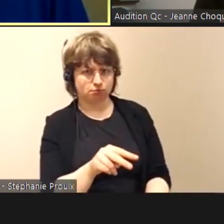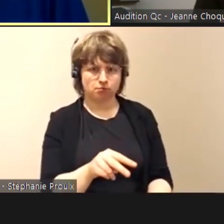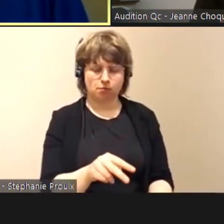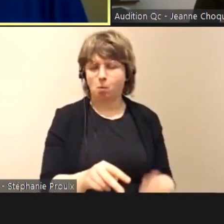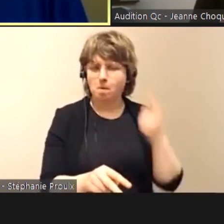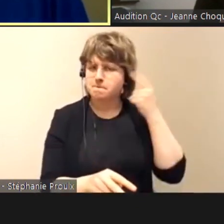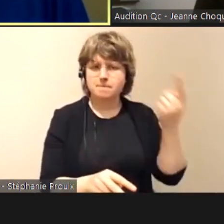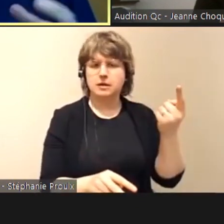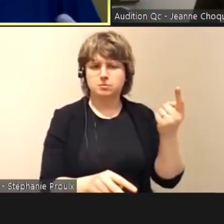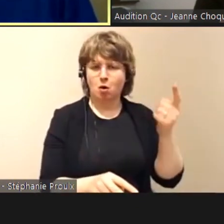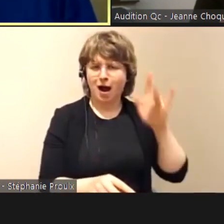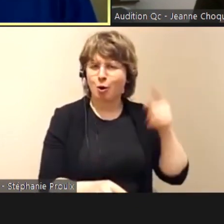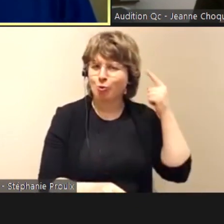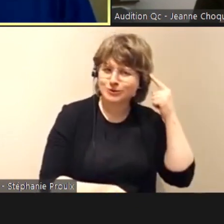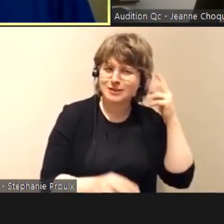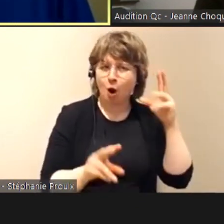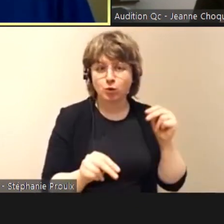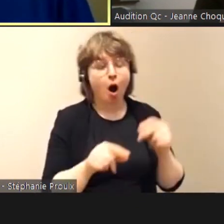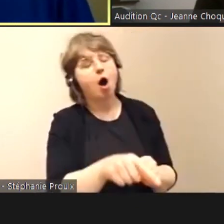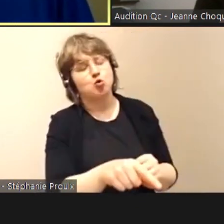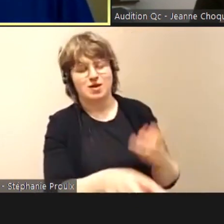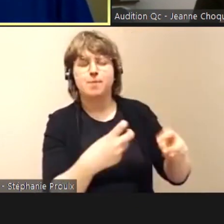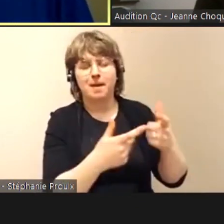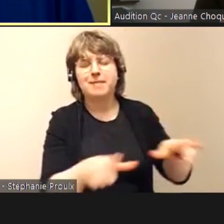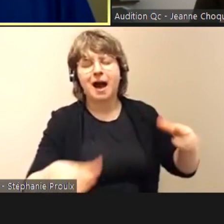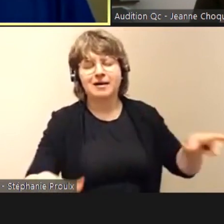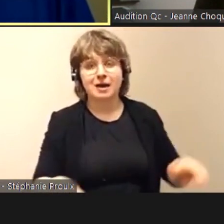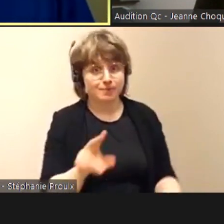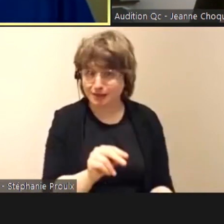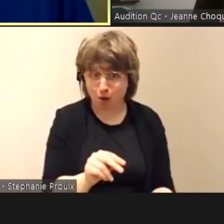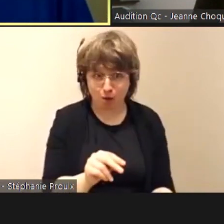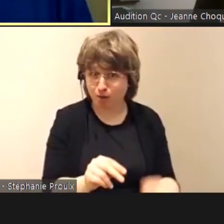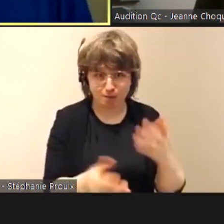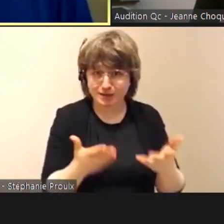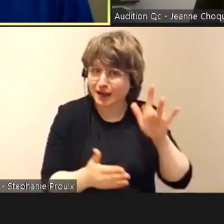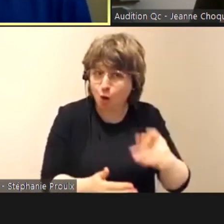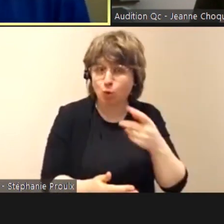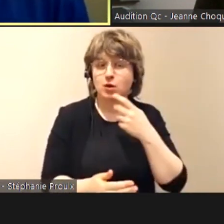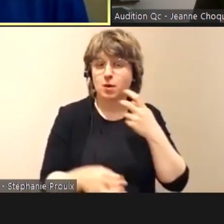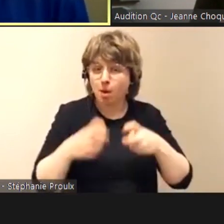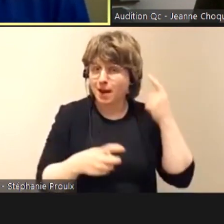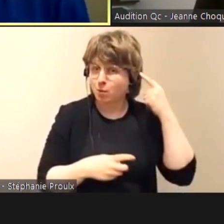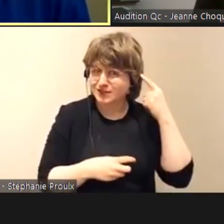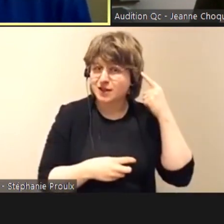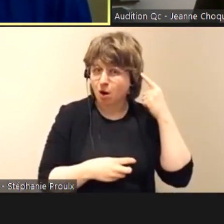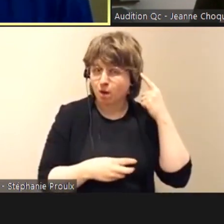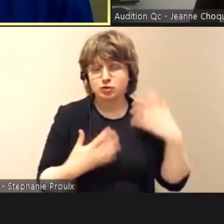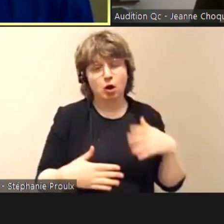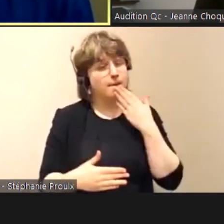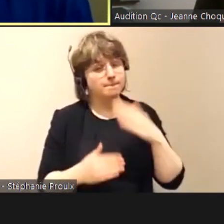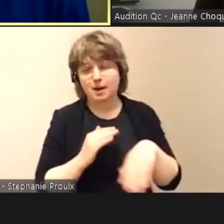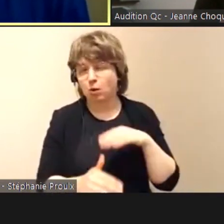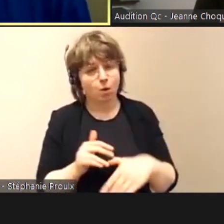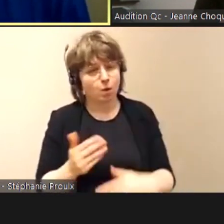à son audition. On va juste dire « Ah, il y a un problème de langage, cet enfant-là. » Alors, oui, c'est très malsain, très malheureux qu'il